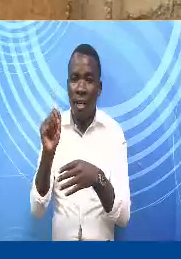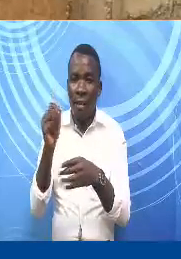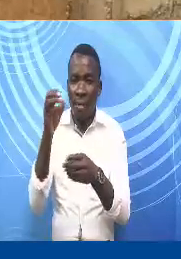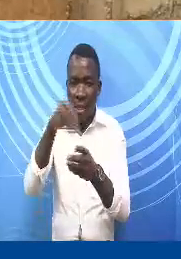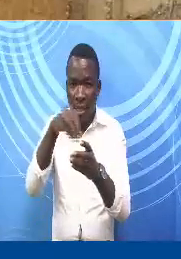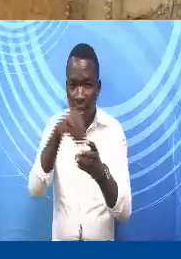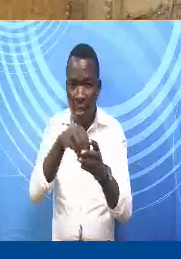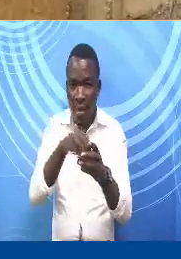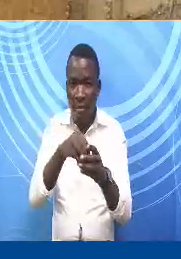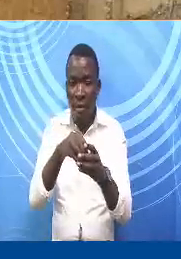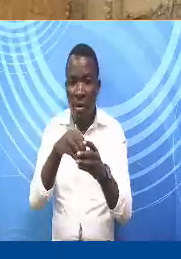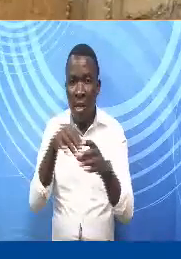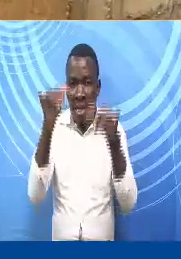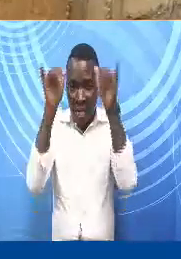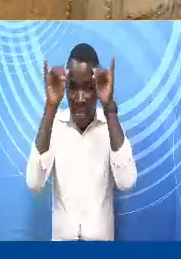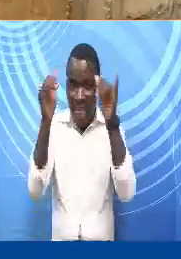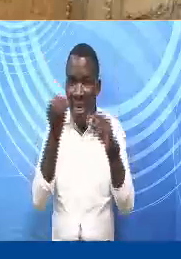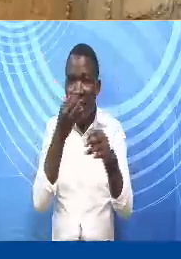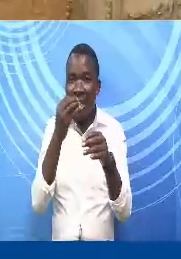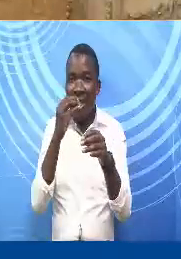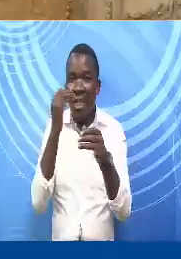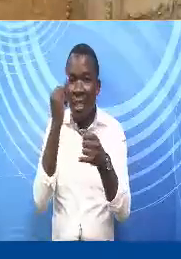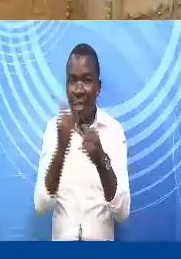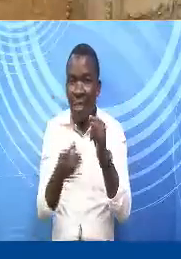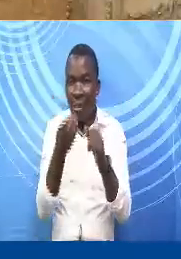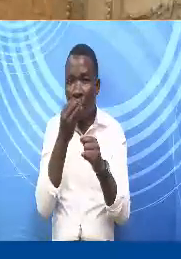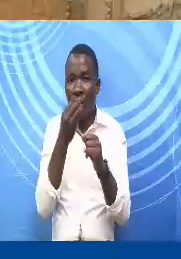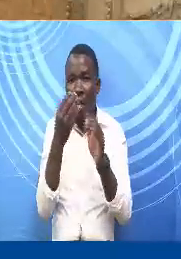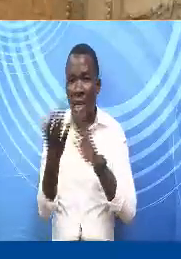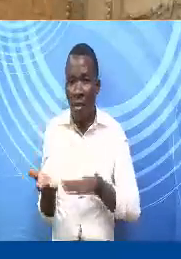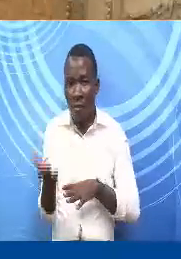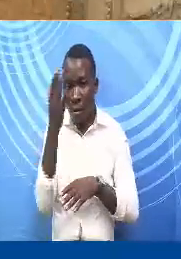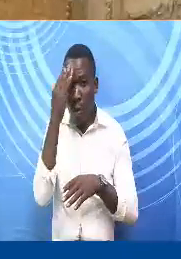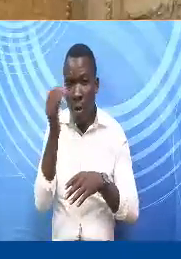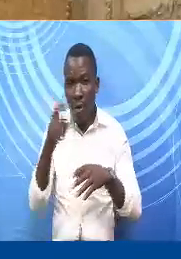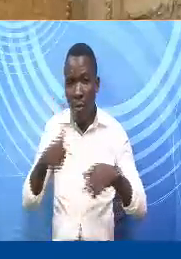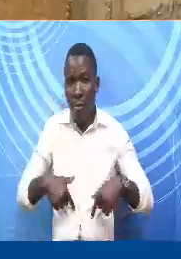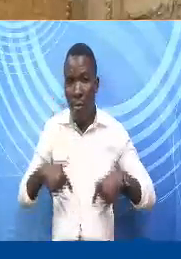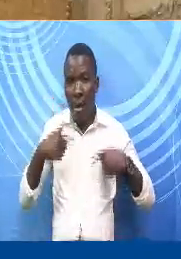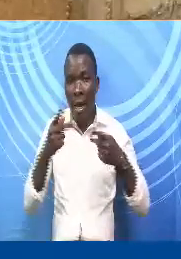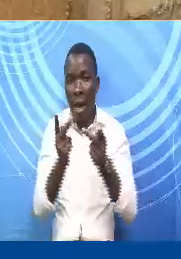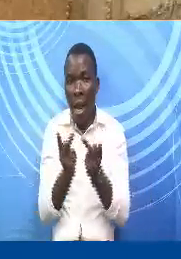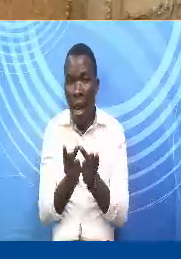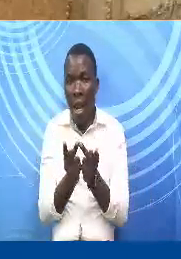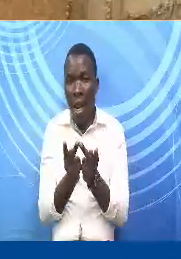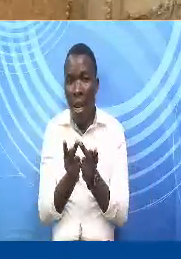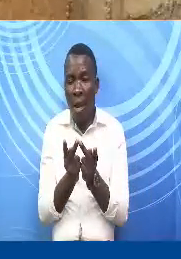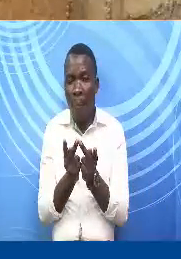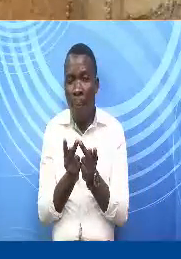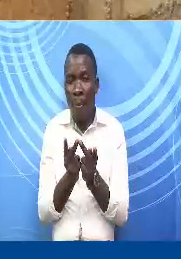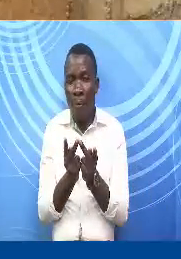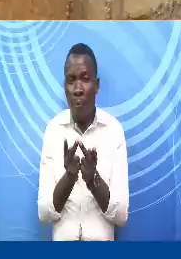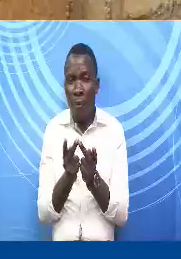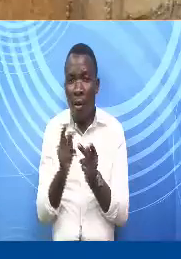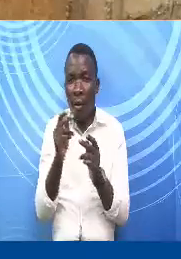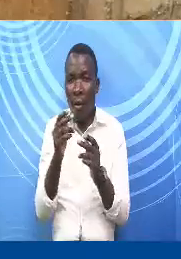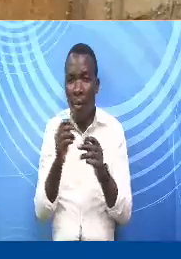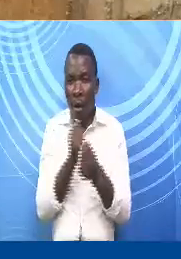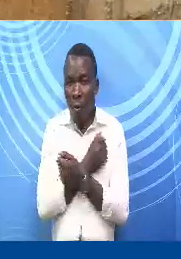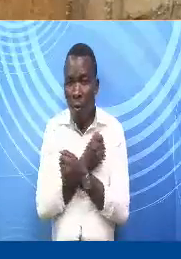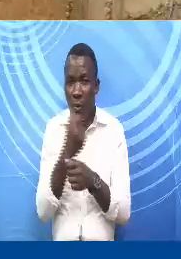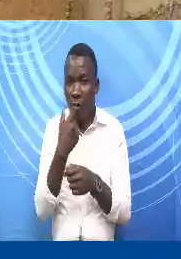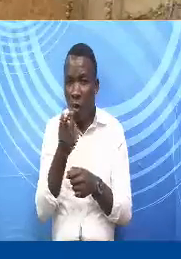barayitega inkera rya imaze kurya irapfa kubera kuko rero ntuye ahantu akunda kugumba n'ukundo bantu nanguriya n'umutwa akadashigajwe inyuma